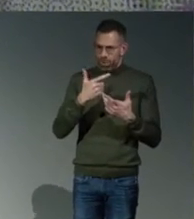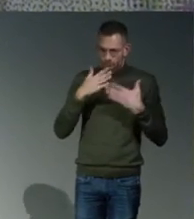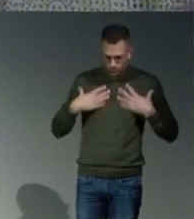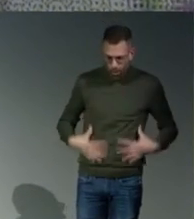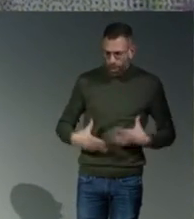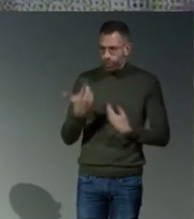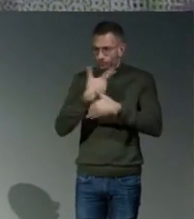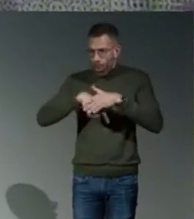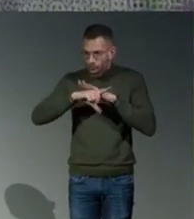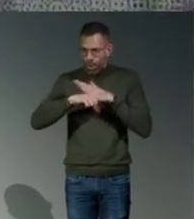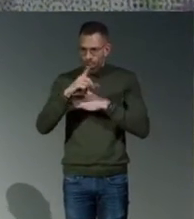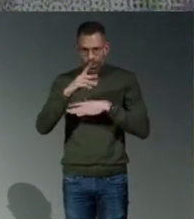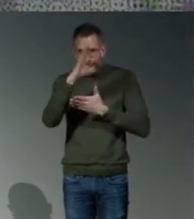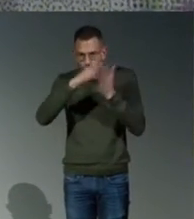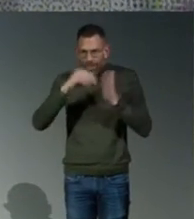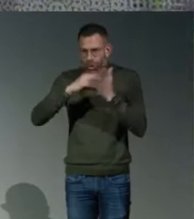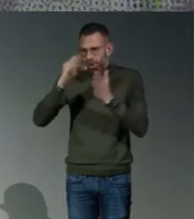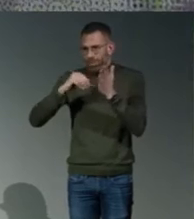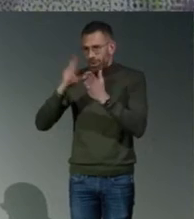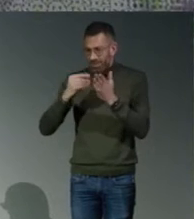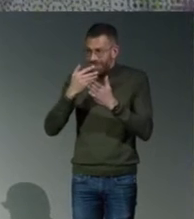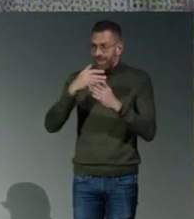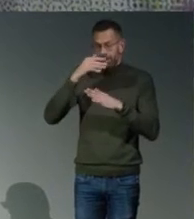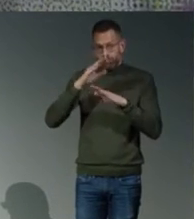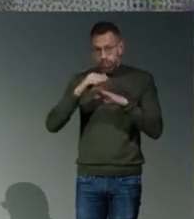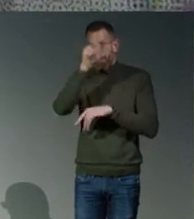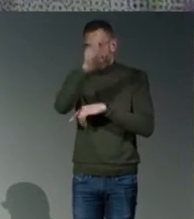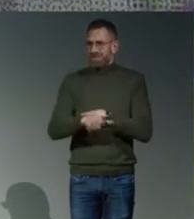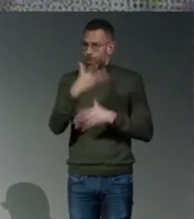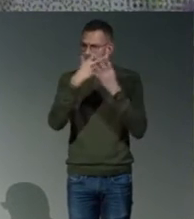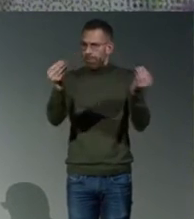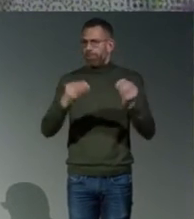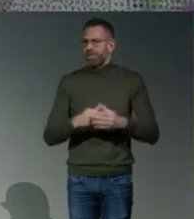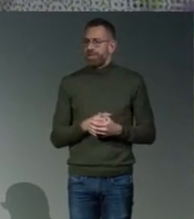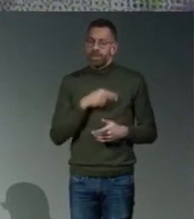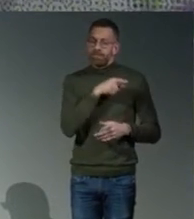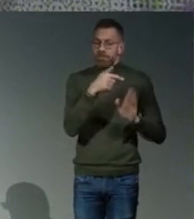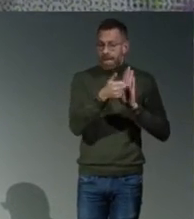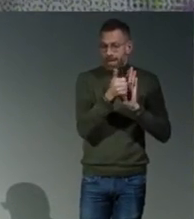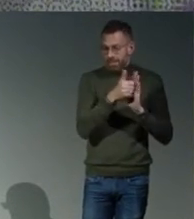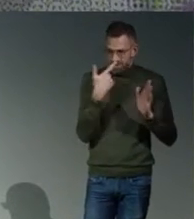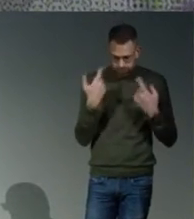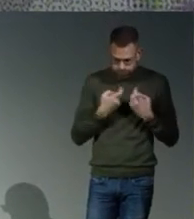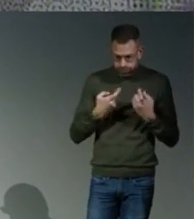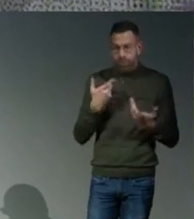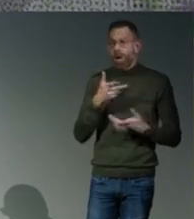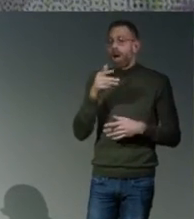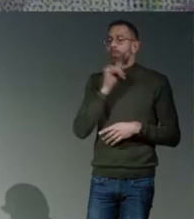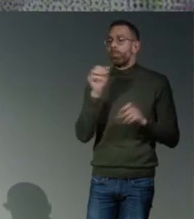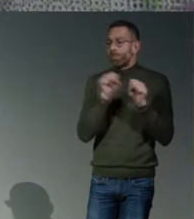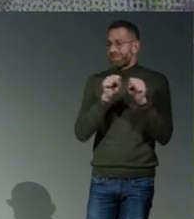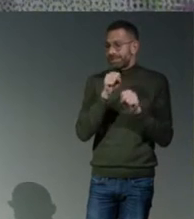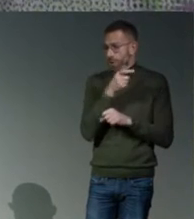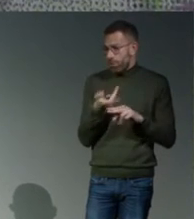comportements langagiers d'une personne disparue. C'est-à-dire que ce qui travaille mon personnage, c'est la mémoire de sa petite sœur qu'il a perdue. Donc